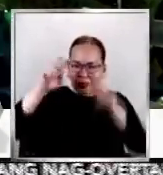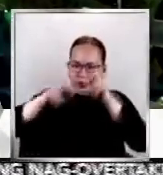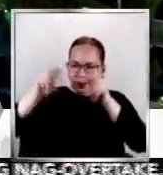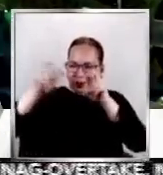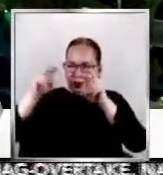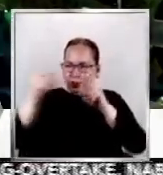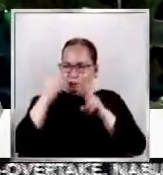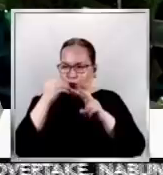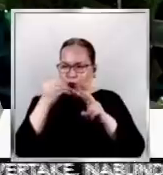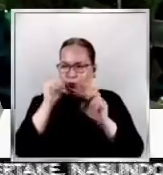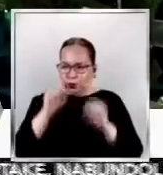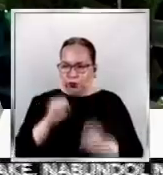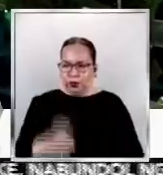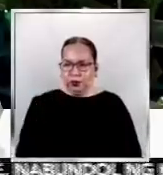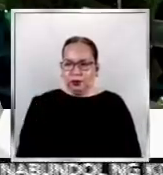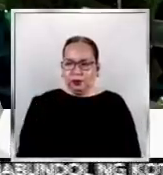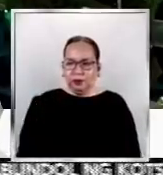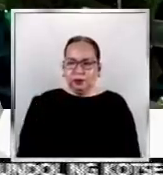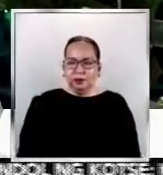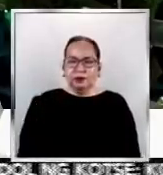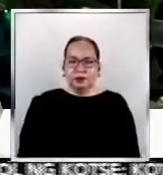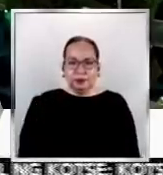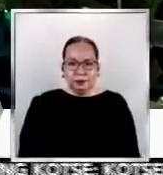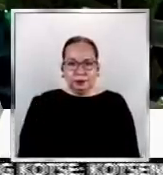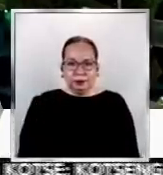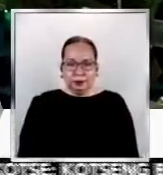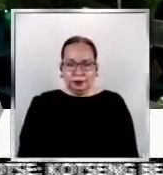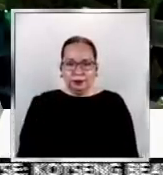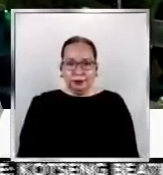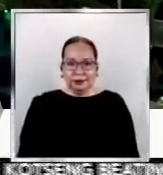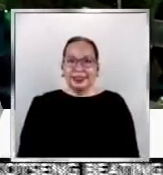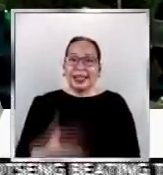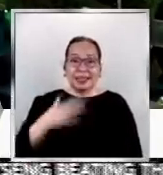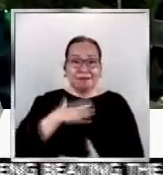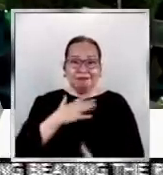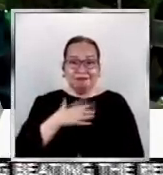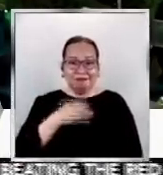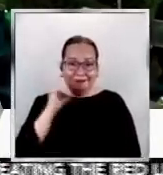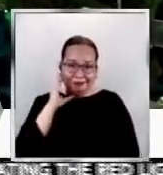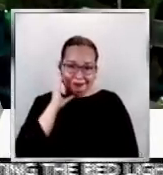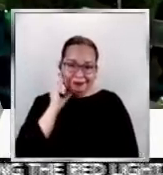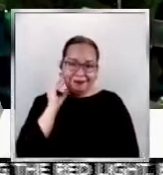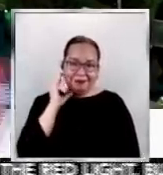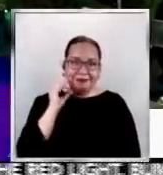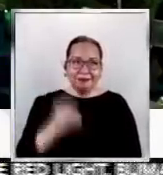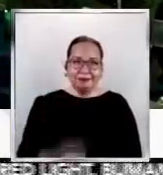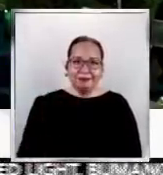kanya. Abala. Pero oo. Masaya ang experience.